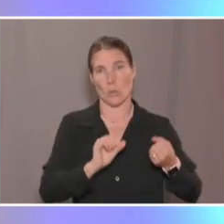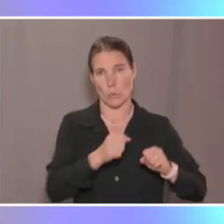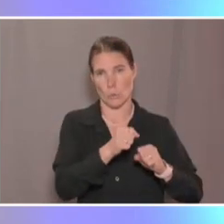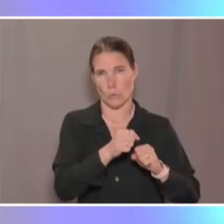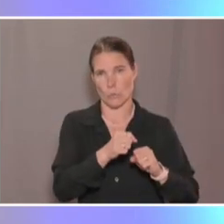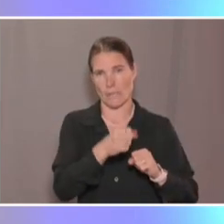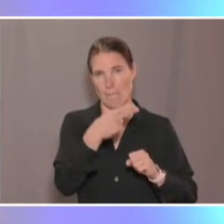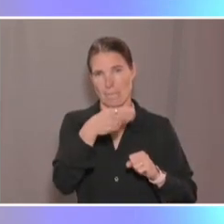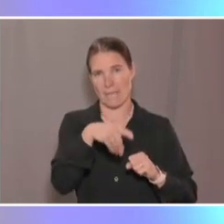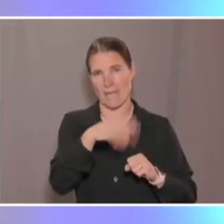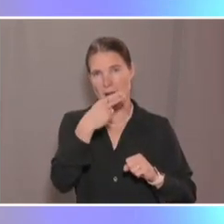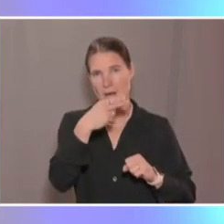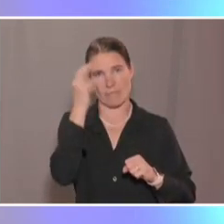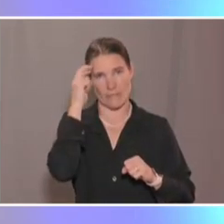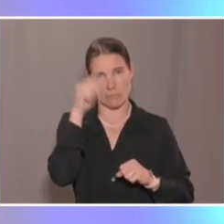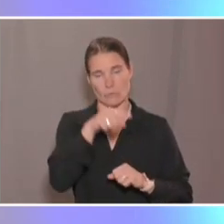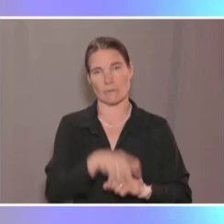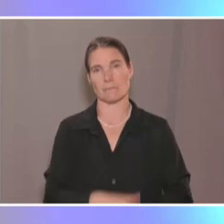personelle NS-Kontinuität.